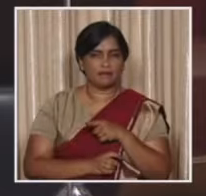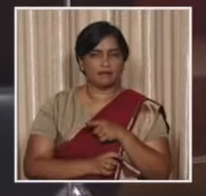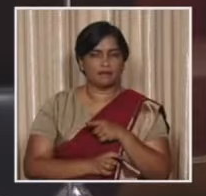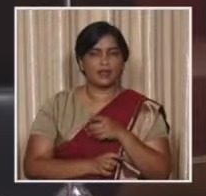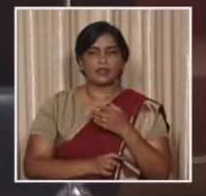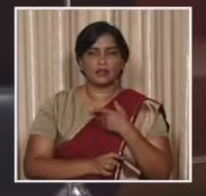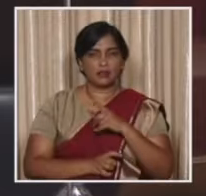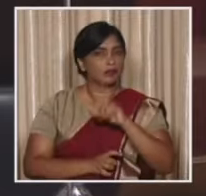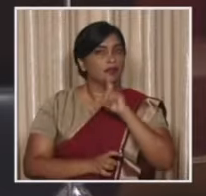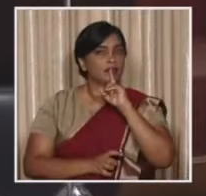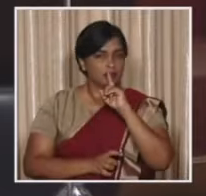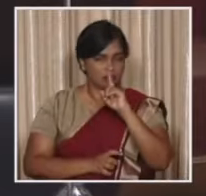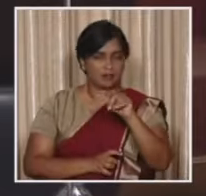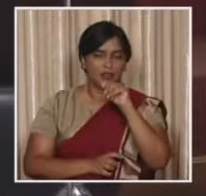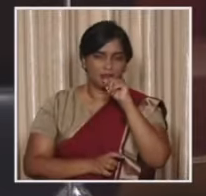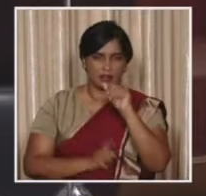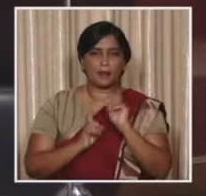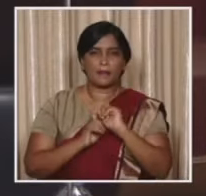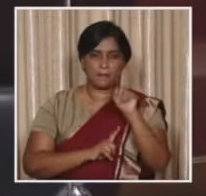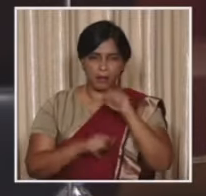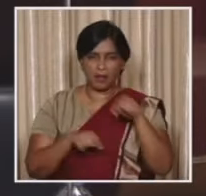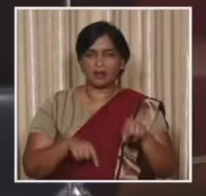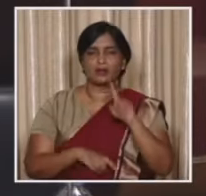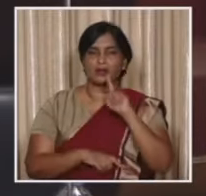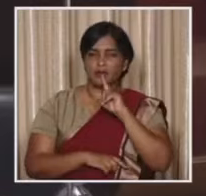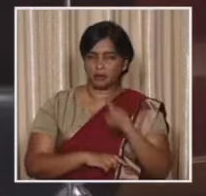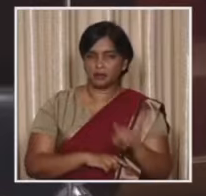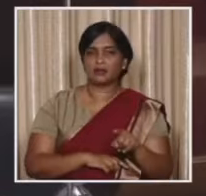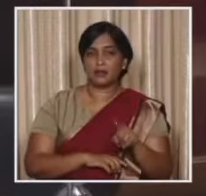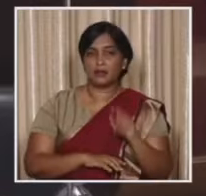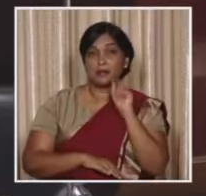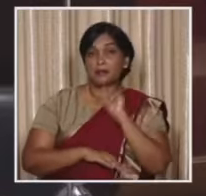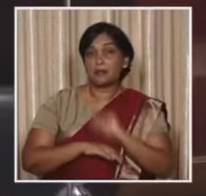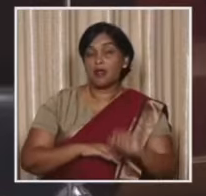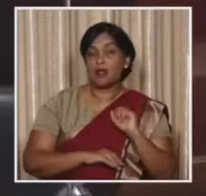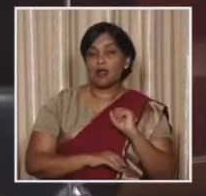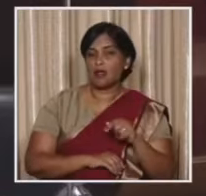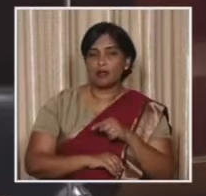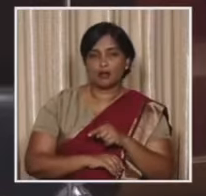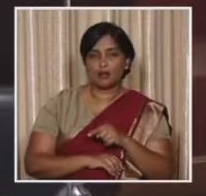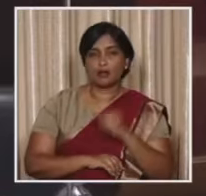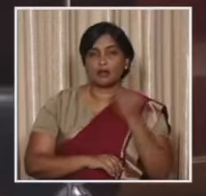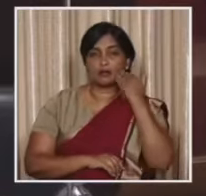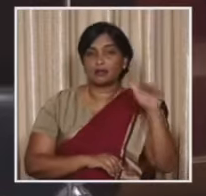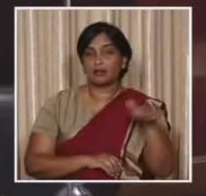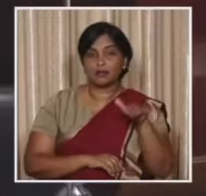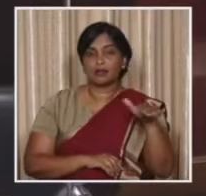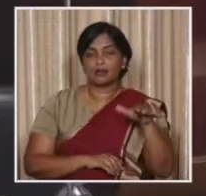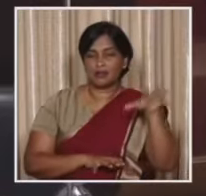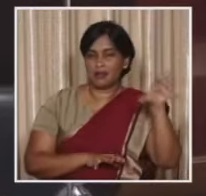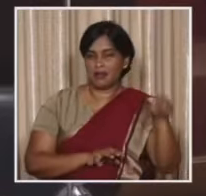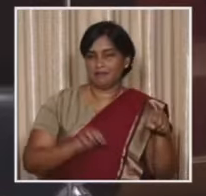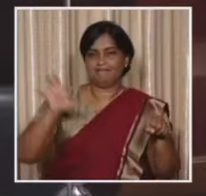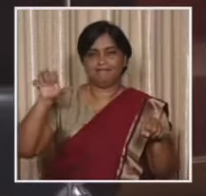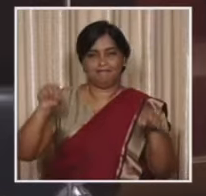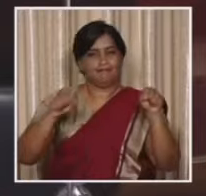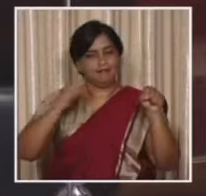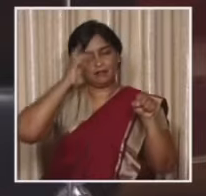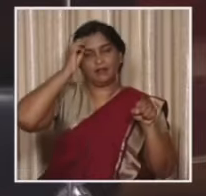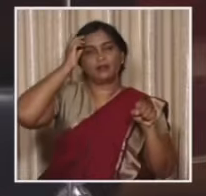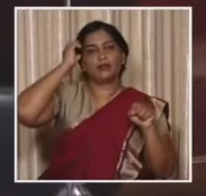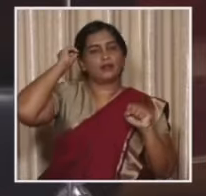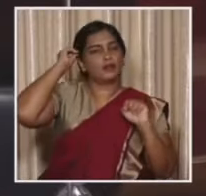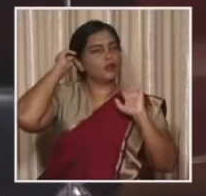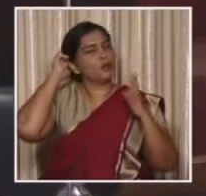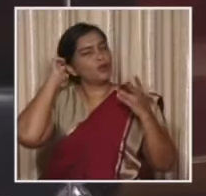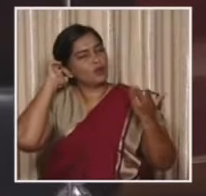තියෙනවා. මම ඔබතුමාට කියන්න ඕන වංගෝ, මම පාර්ලිමේන්තුවටත් කියන්න ඕන, මේක සැලැස්ම තමයි සිවිල් සමාජයේ බලලත් අල්ලගෙන කොහොම